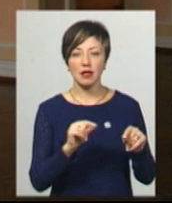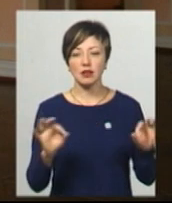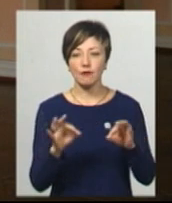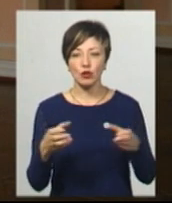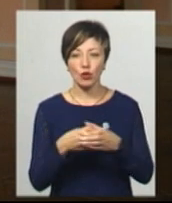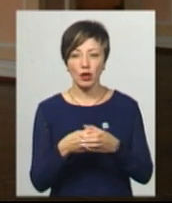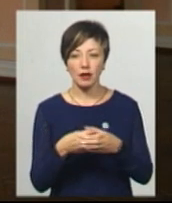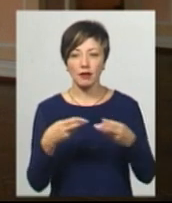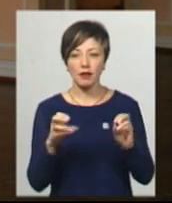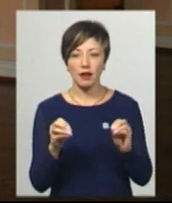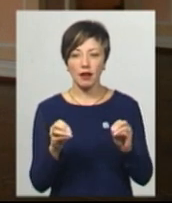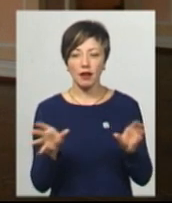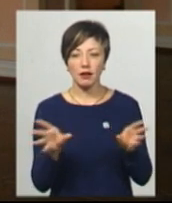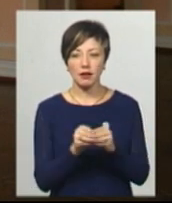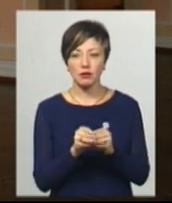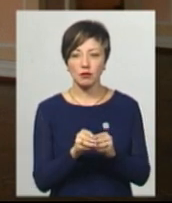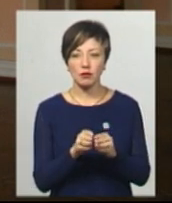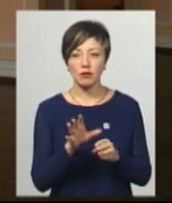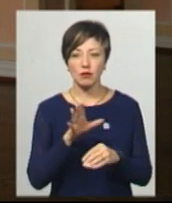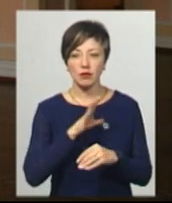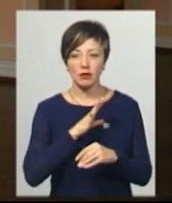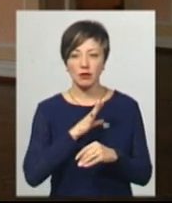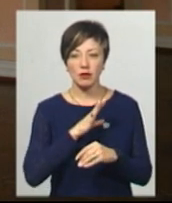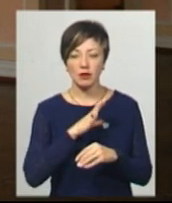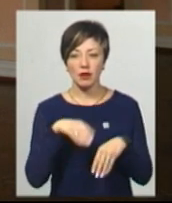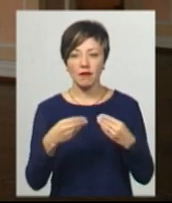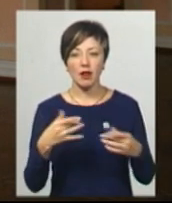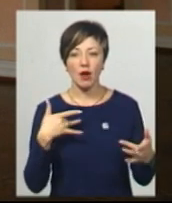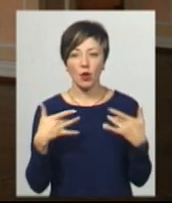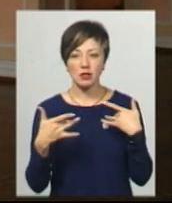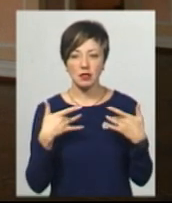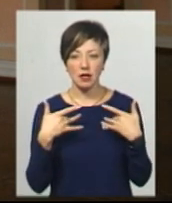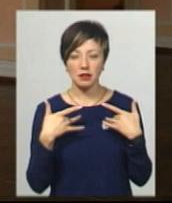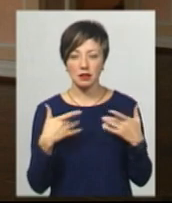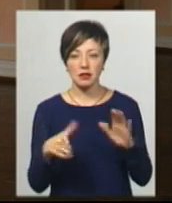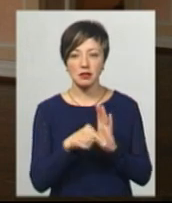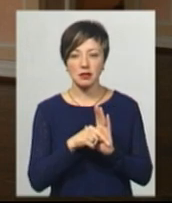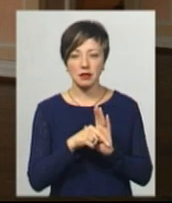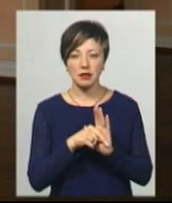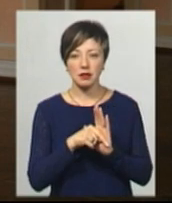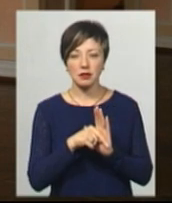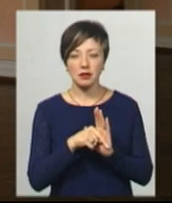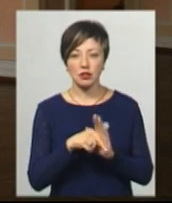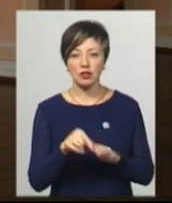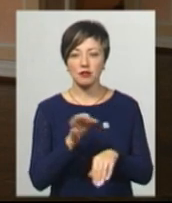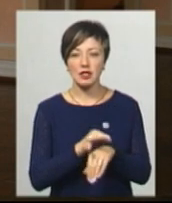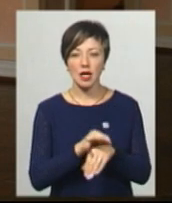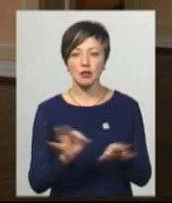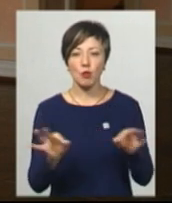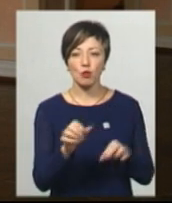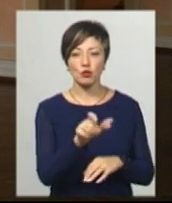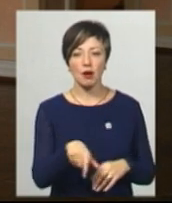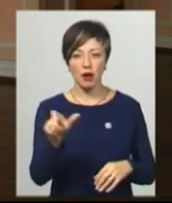оркестром, де сумісно в Лауфенбурзі давали концерт з швейцарськими